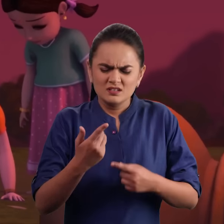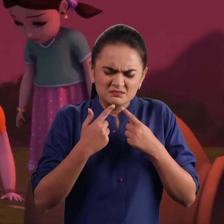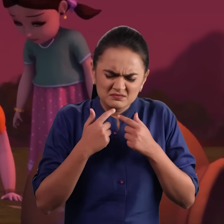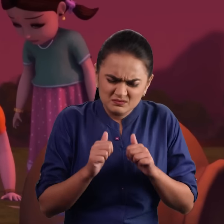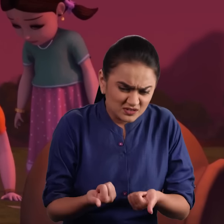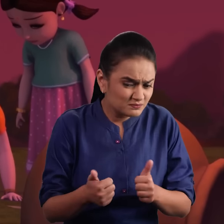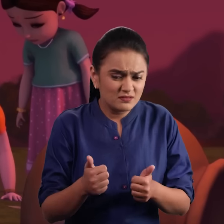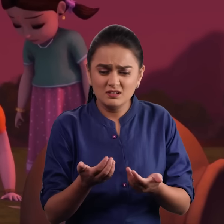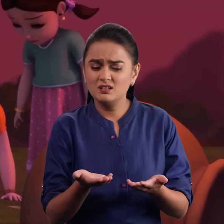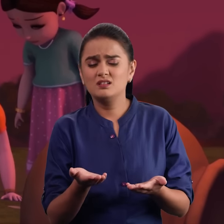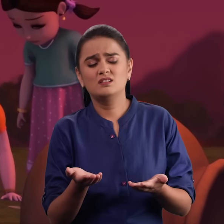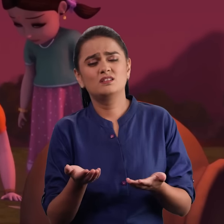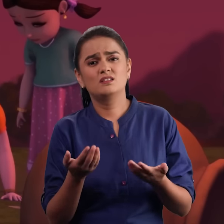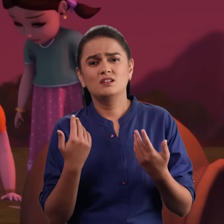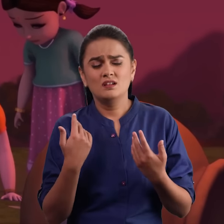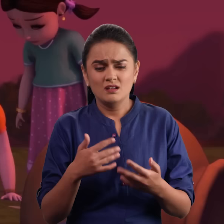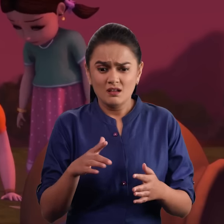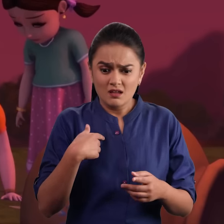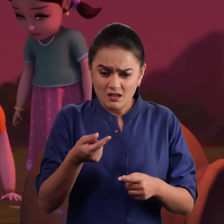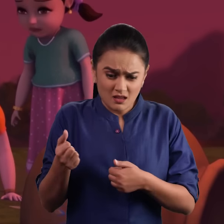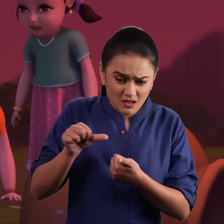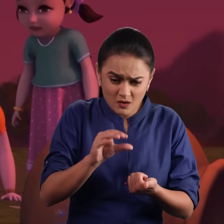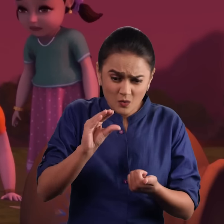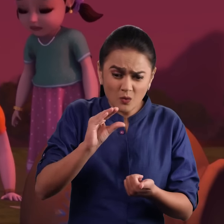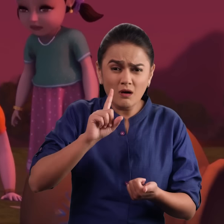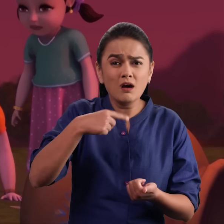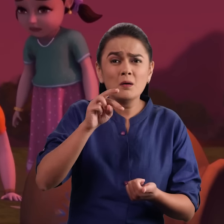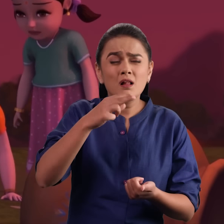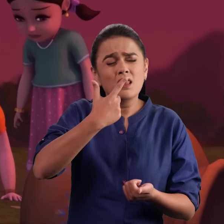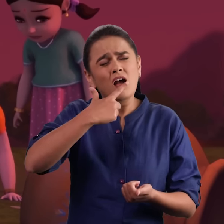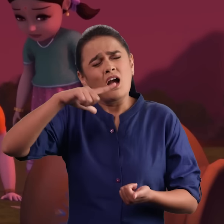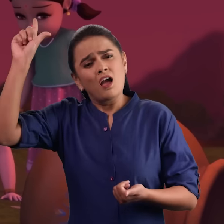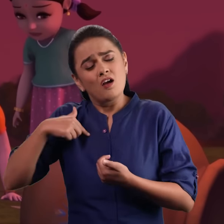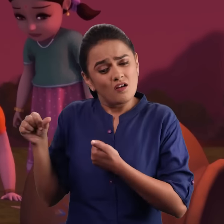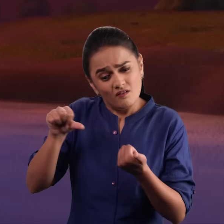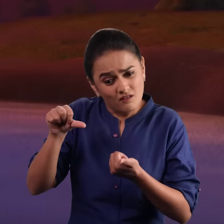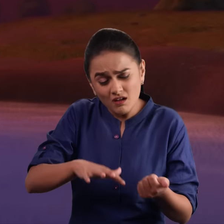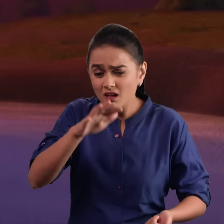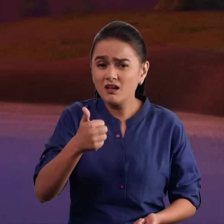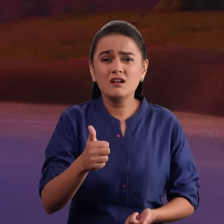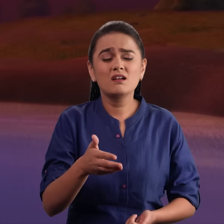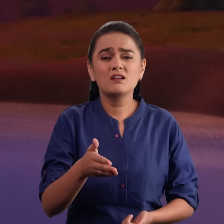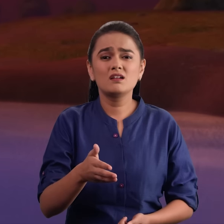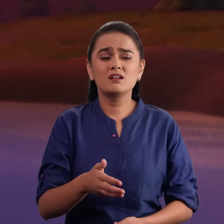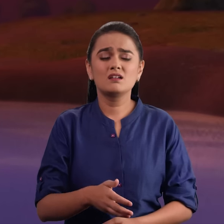यह असंभव है। ऐसे तो सरोवर बनने में पूरा जीवन लग जाएगा।